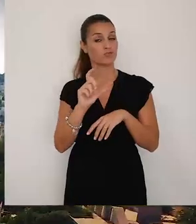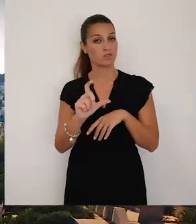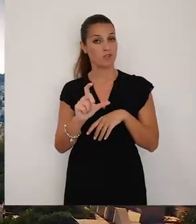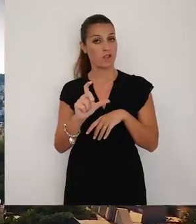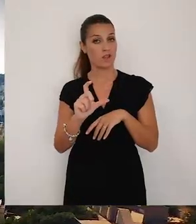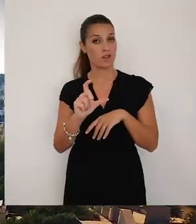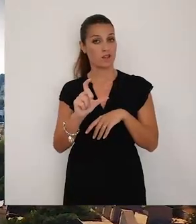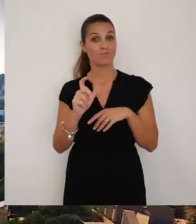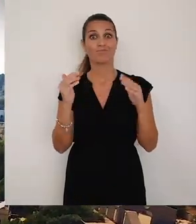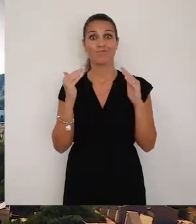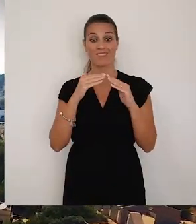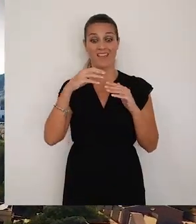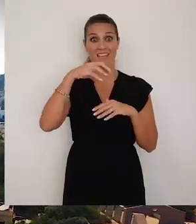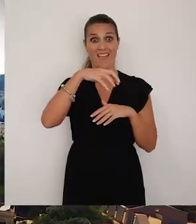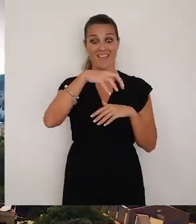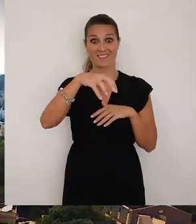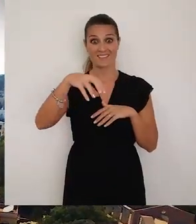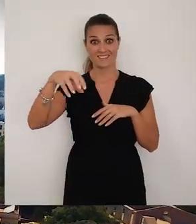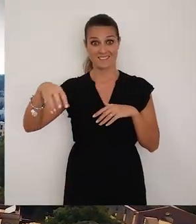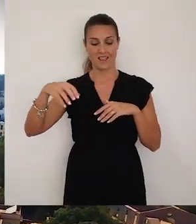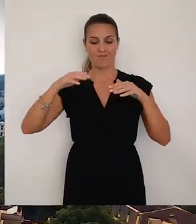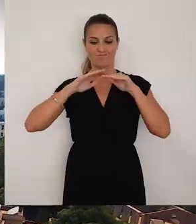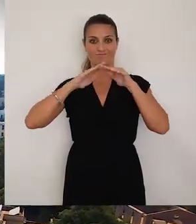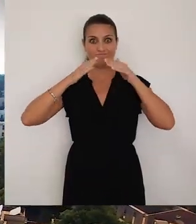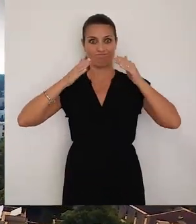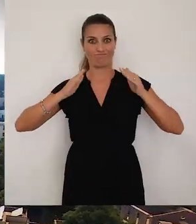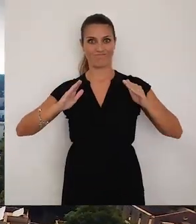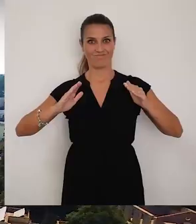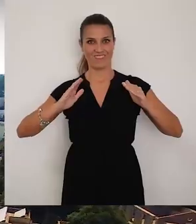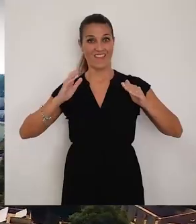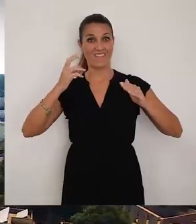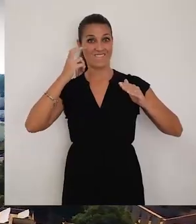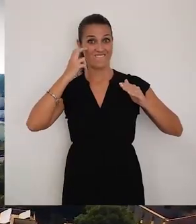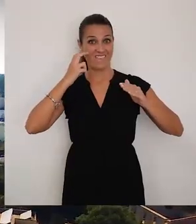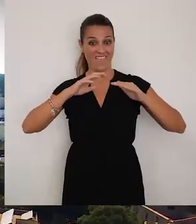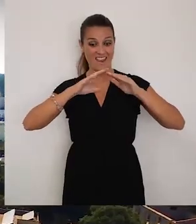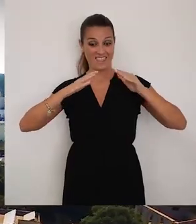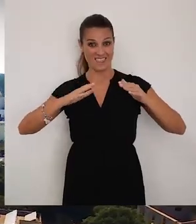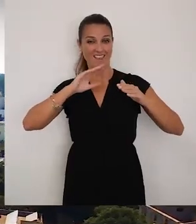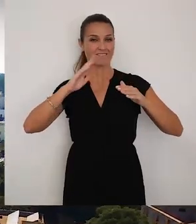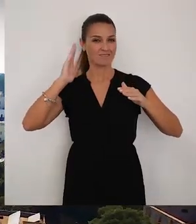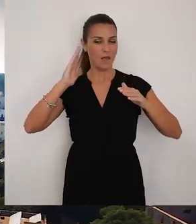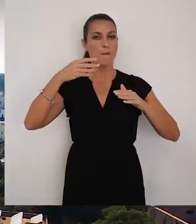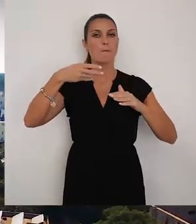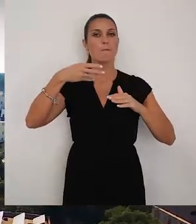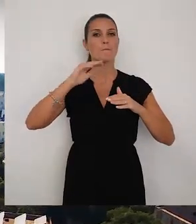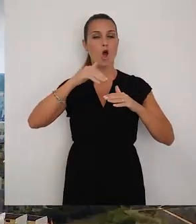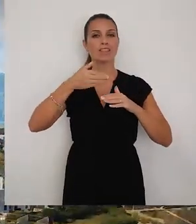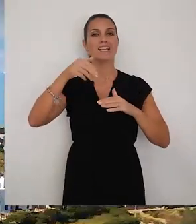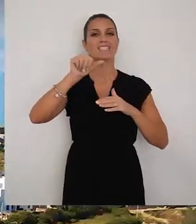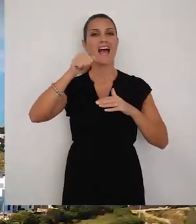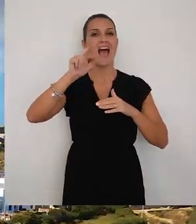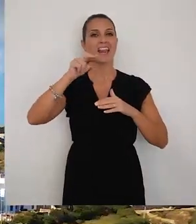Il centro abitato si apre ai piedi di un'altura verdeggiante, anticamente denominata Montem Saracenum, sulle